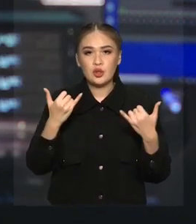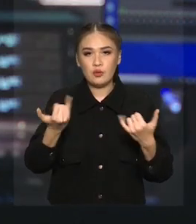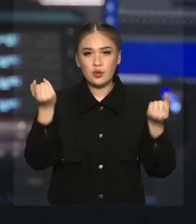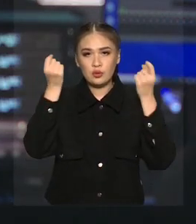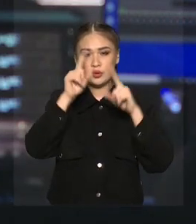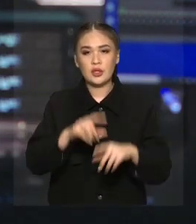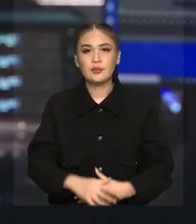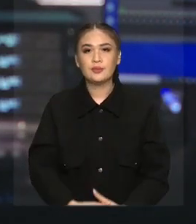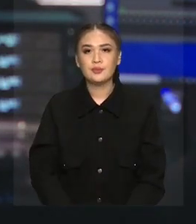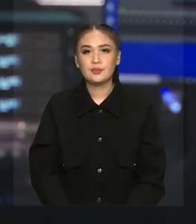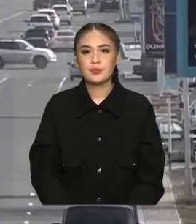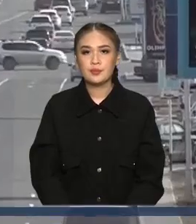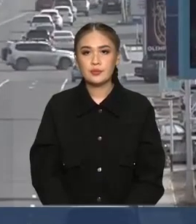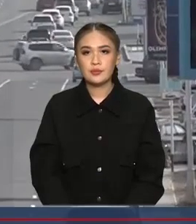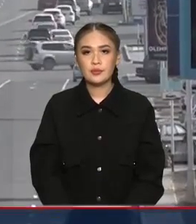Бахтияр Даркеев.